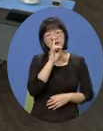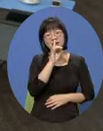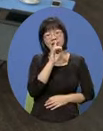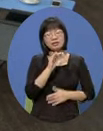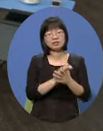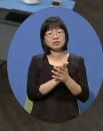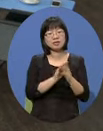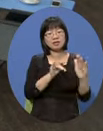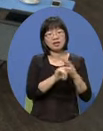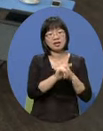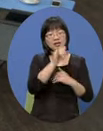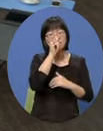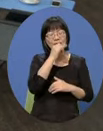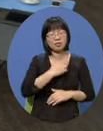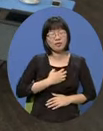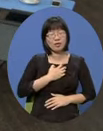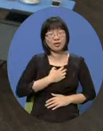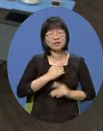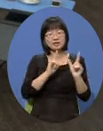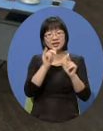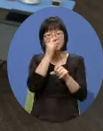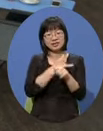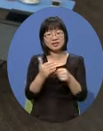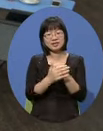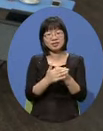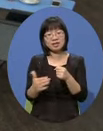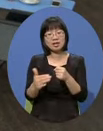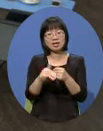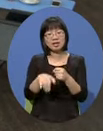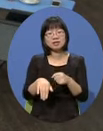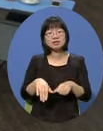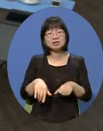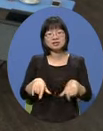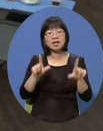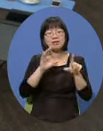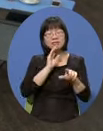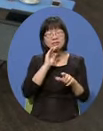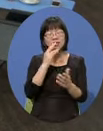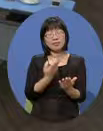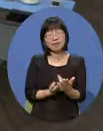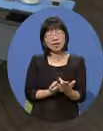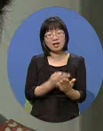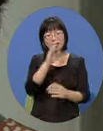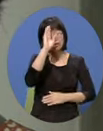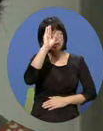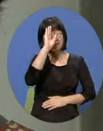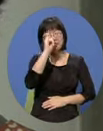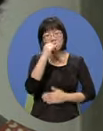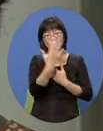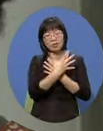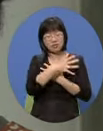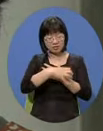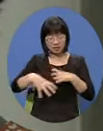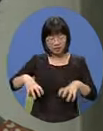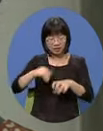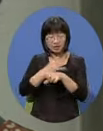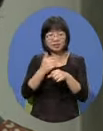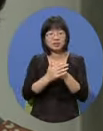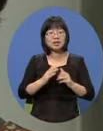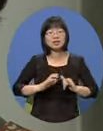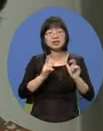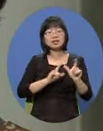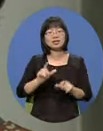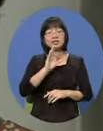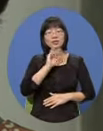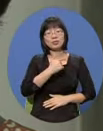것도 불안해하면서 사니까 그날 진짜 알아 누웠어요. 온몸이 쑤시고 그래서 너무 그러니까 세상 사는 게 너무